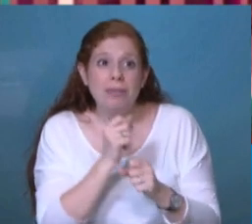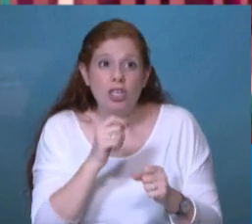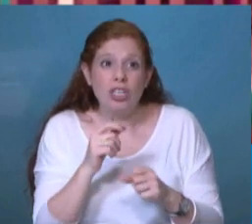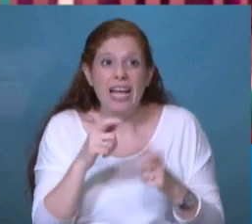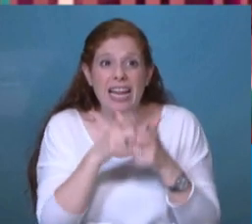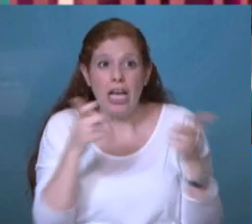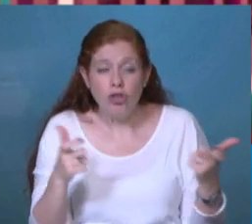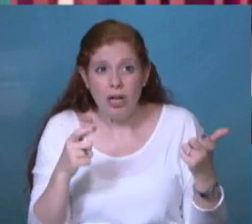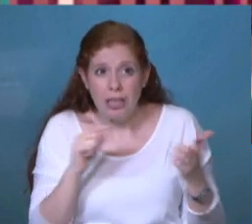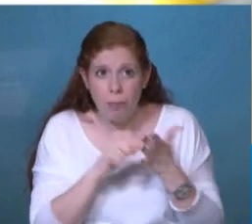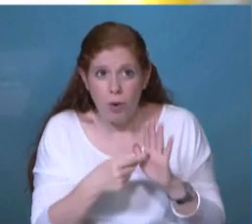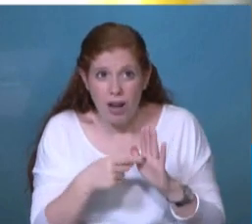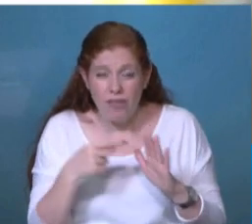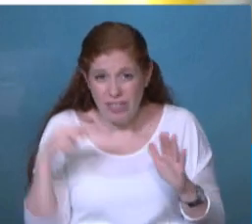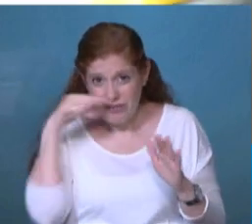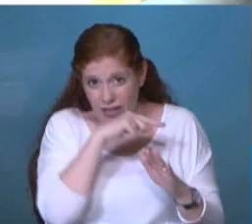my water bus.